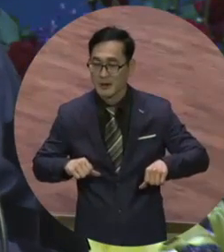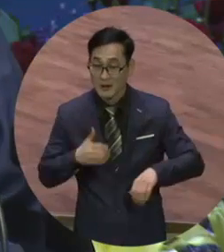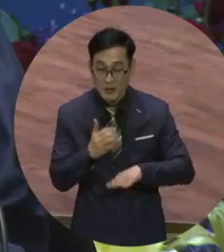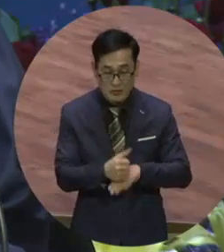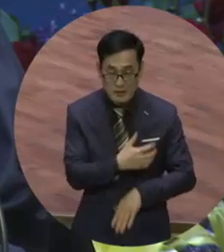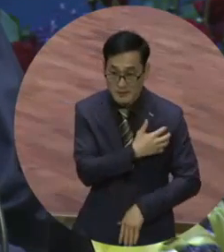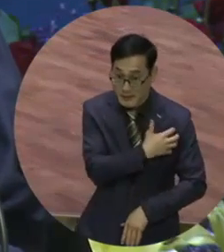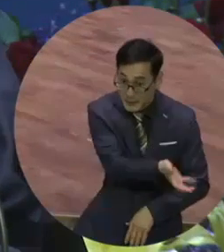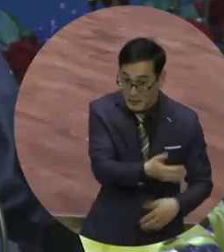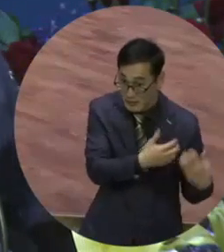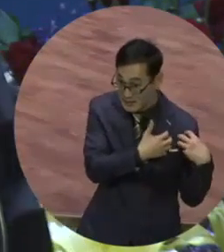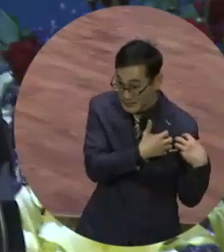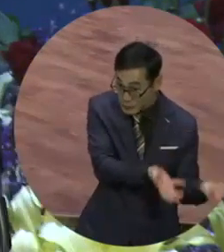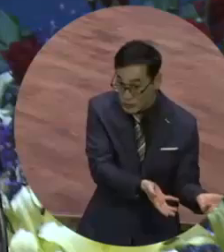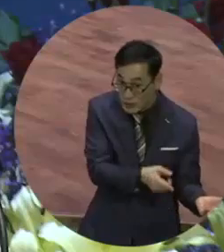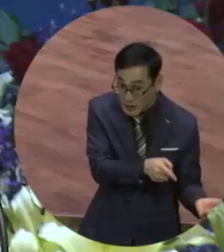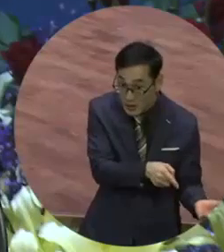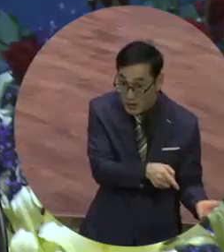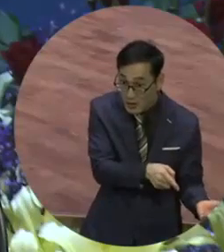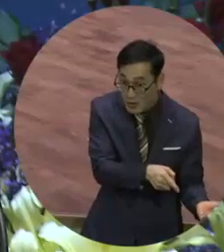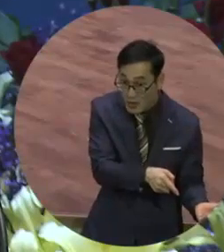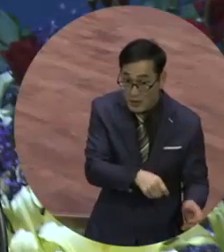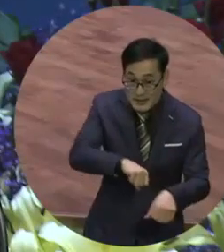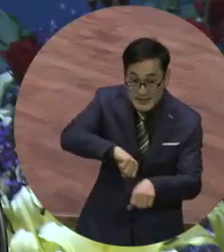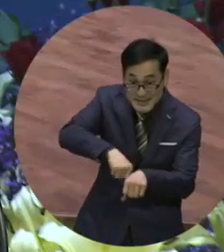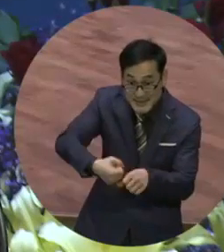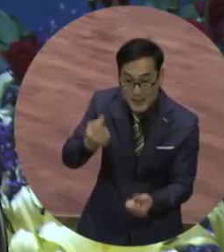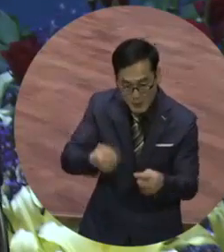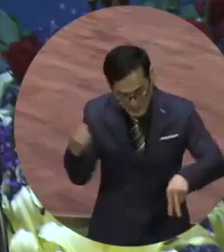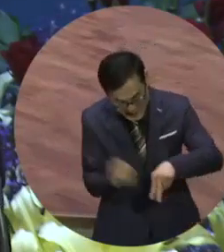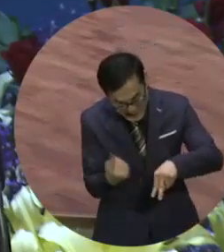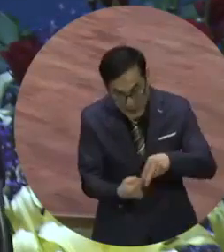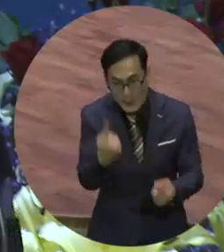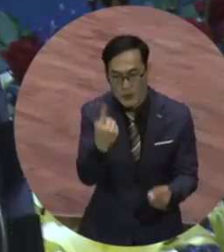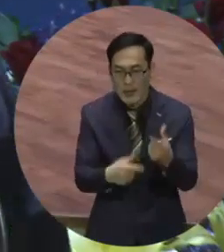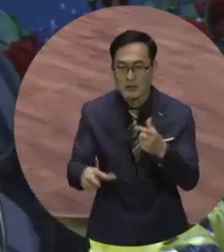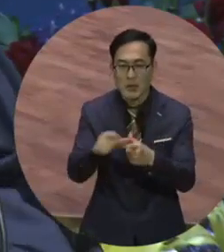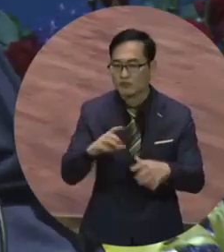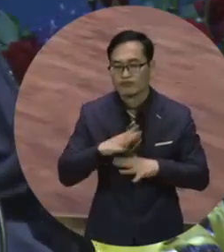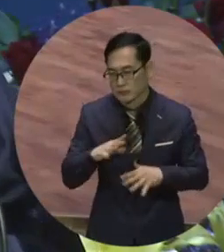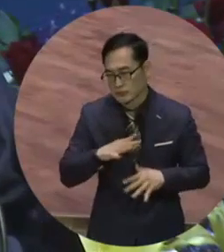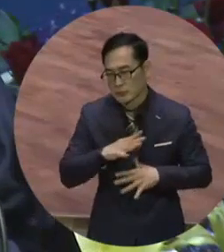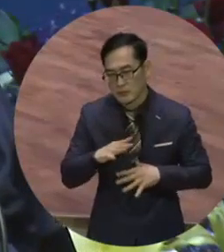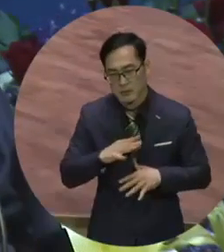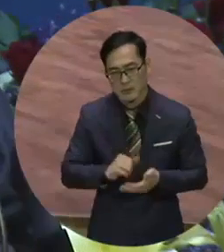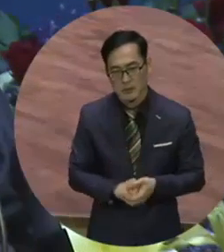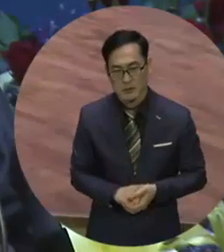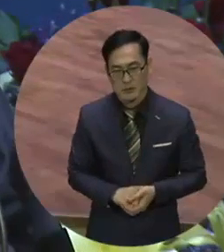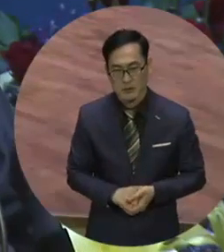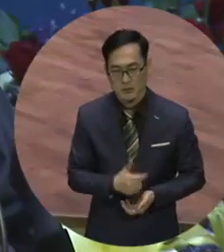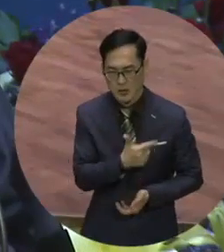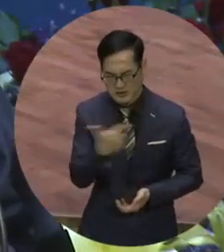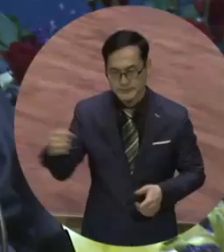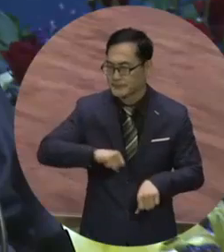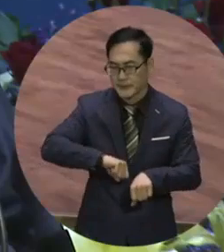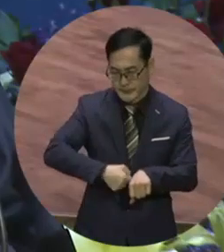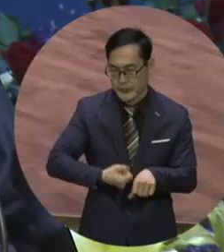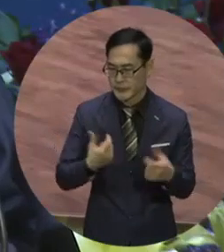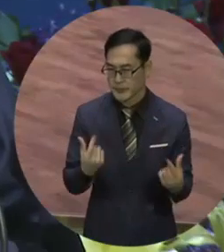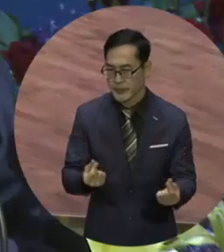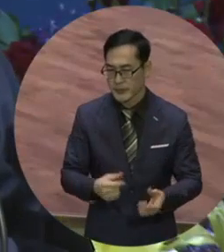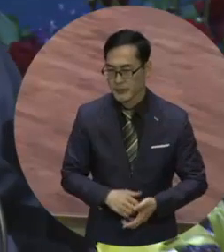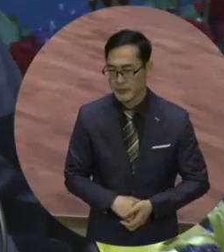방치하는 것은요. 징계하는 것보다 훨씬 무서운 거예요. 방치예요.